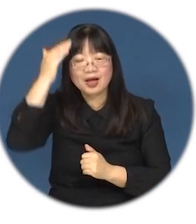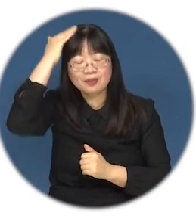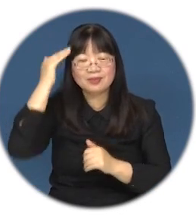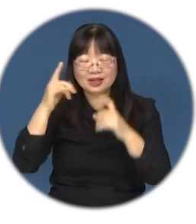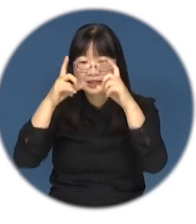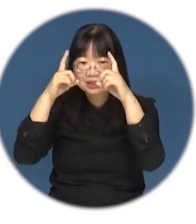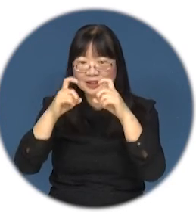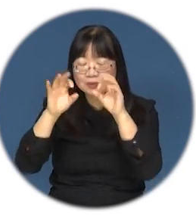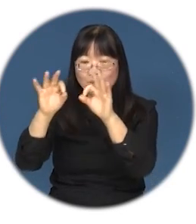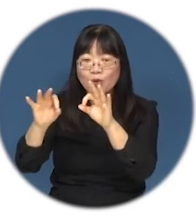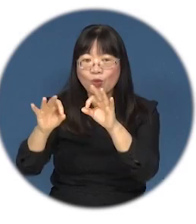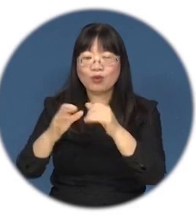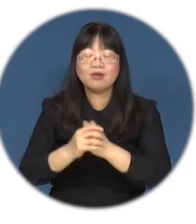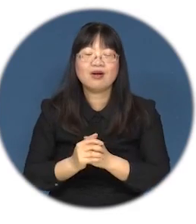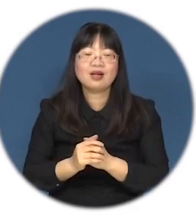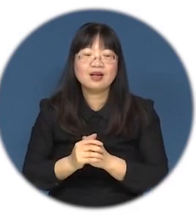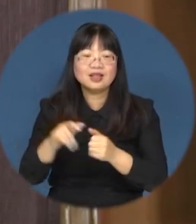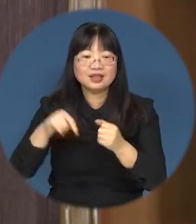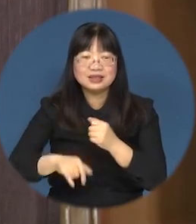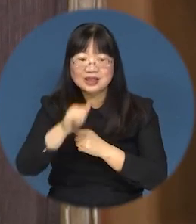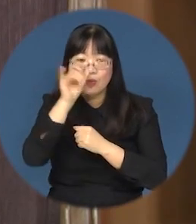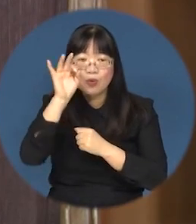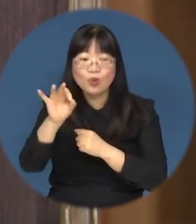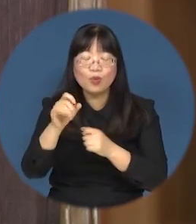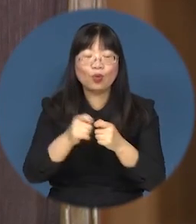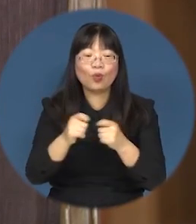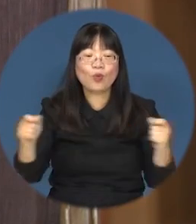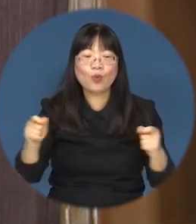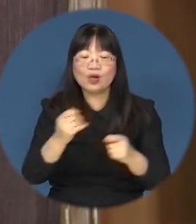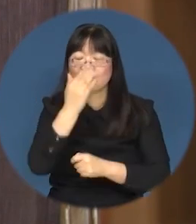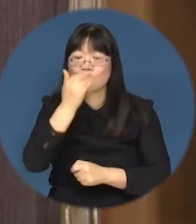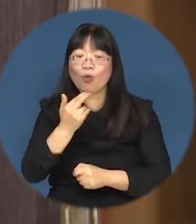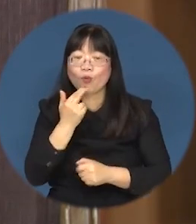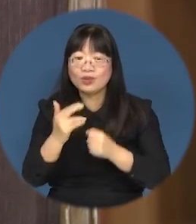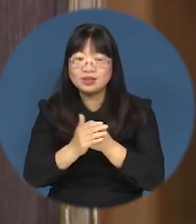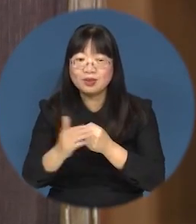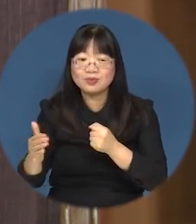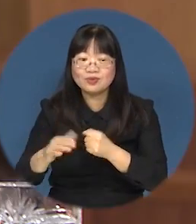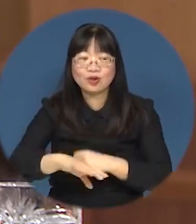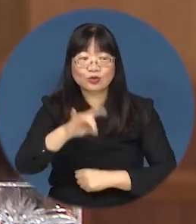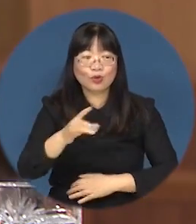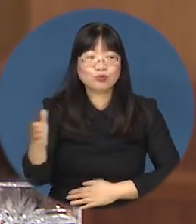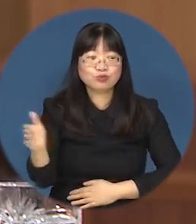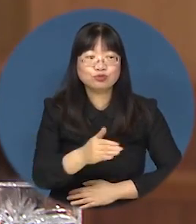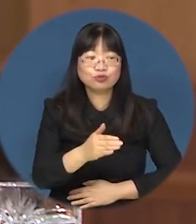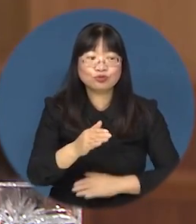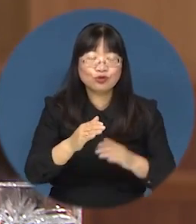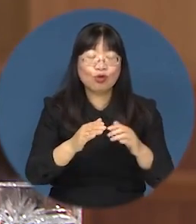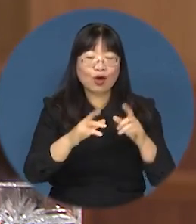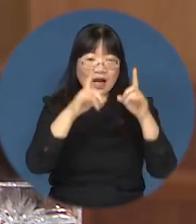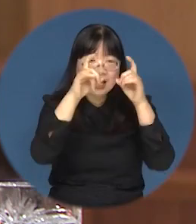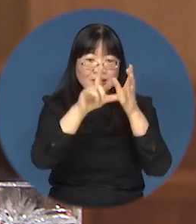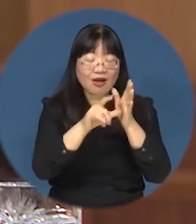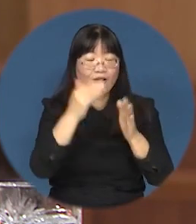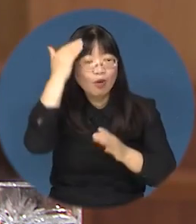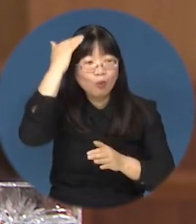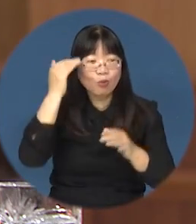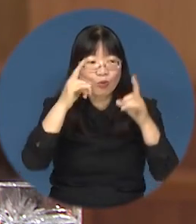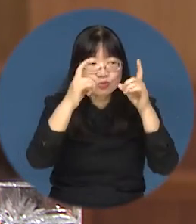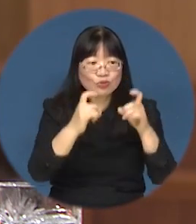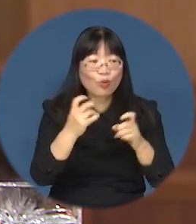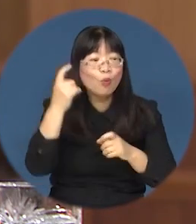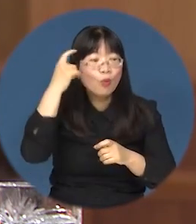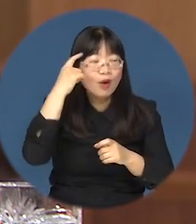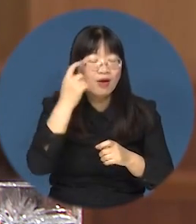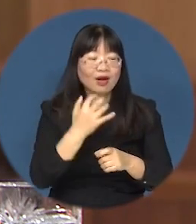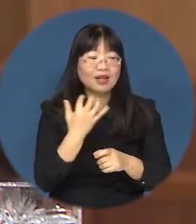사진은 깊이도 있어 보이고 오랫동안 실증도 안 느끼고 그럼 애초에 촬영하실 때부터 흑백으로 촬영하시지 왜